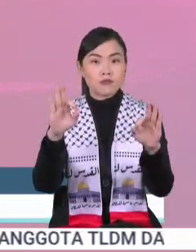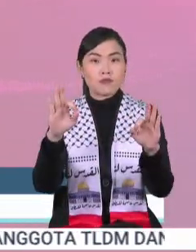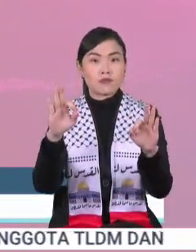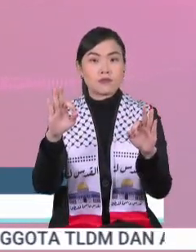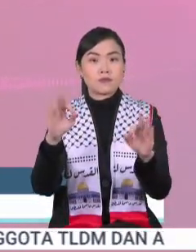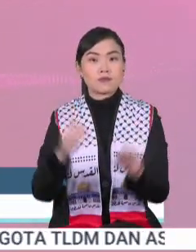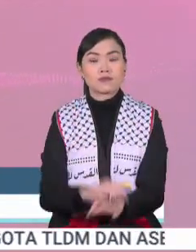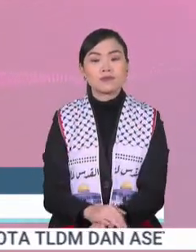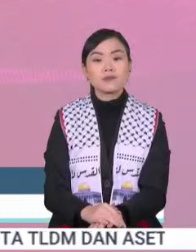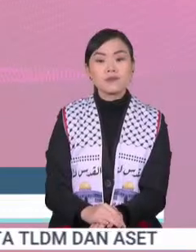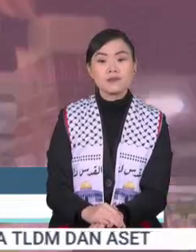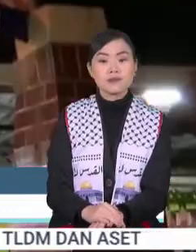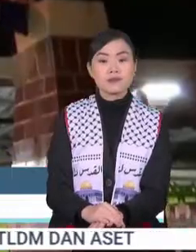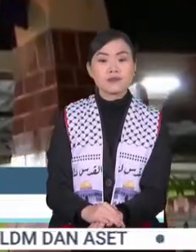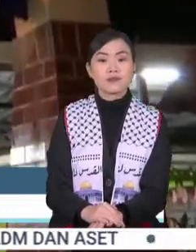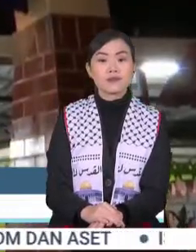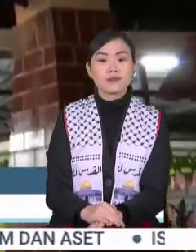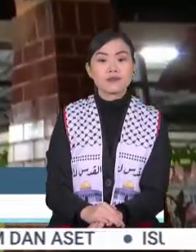harj